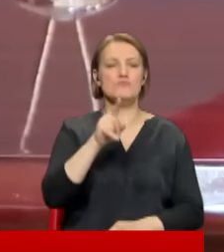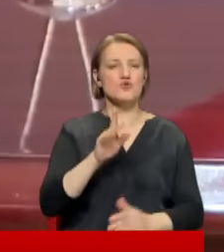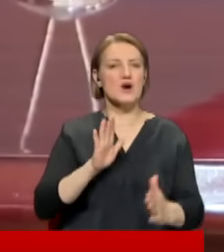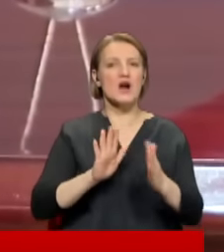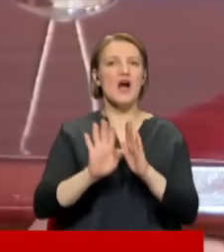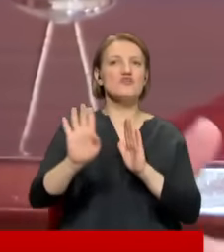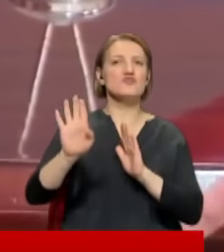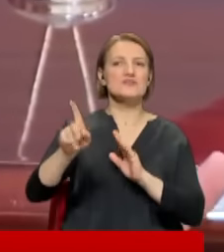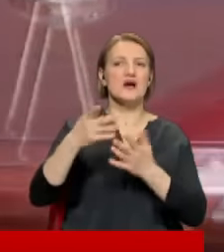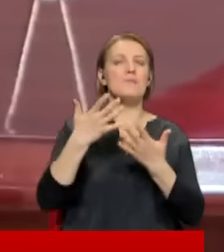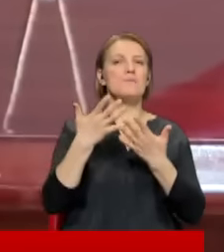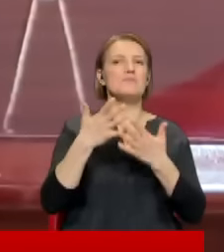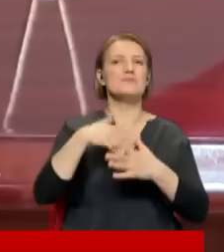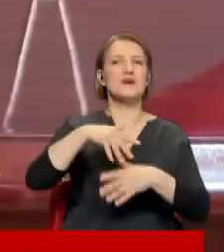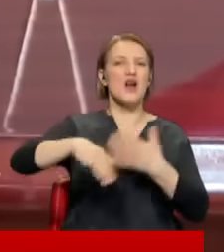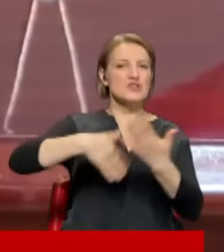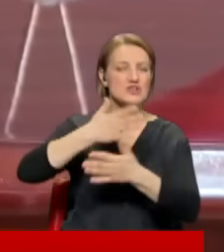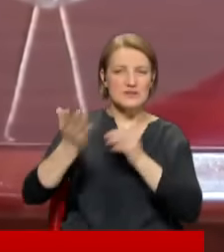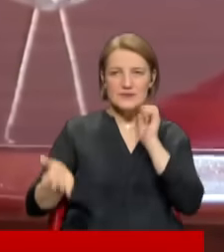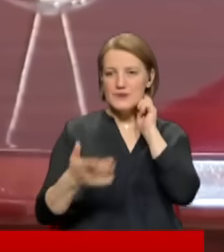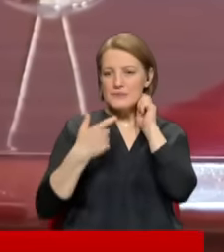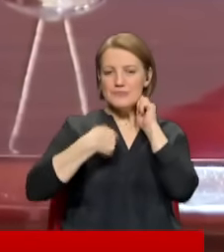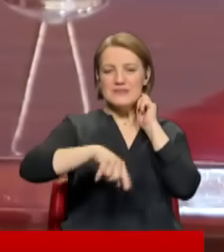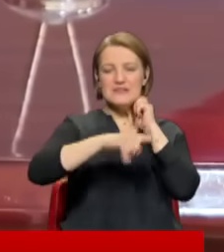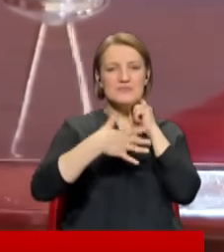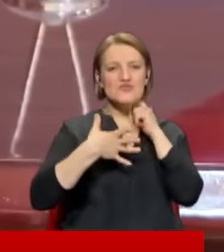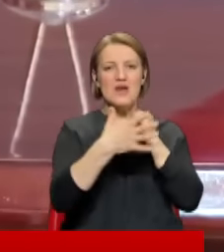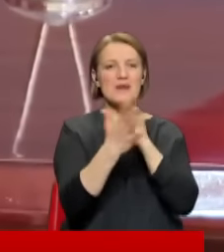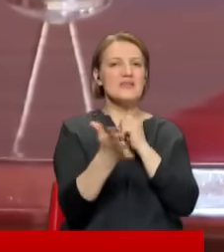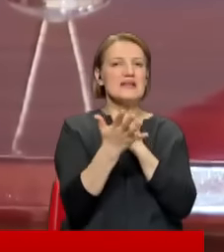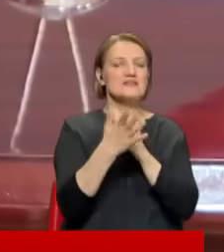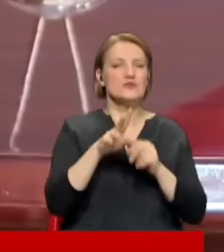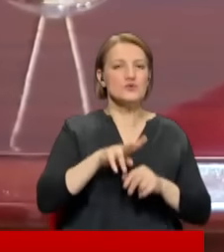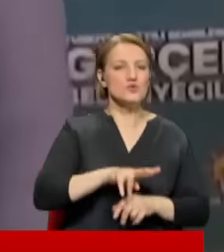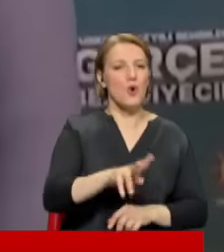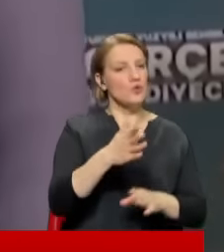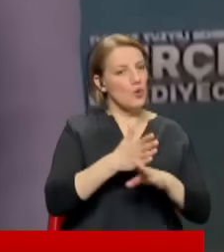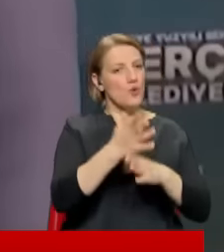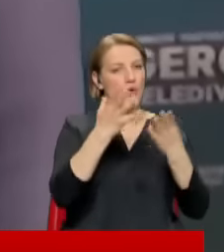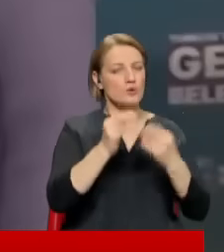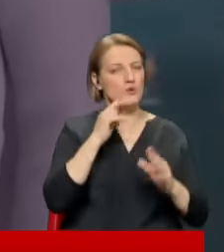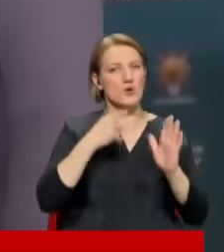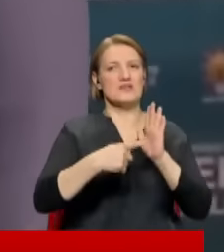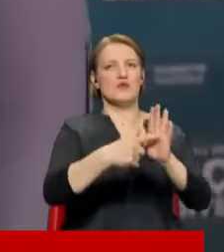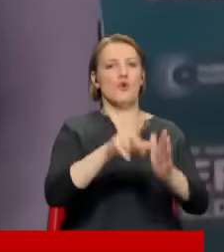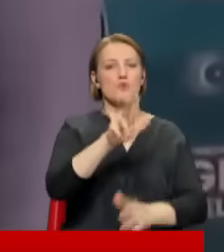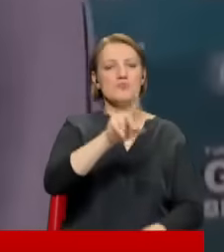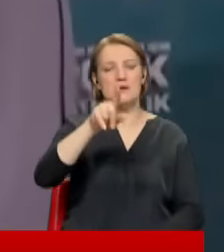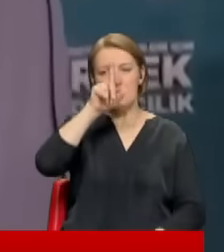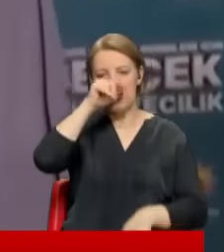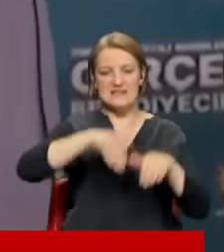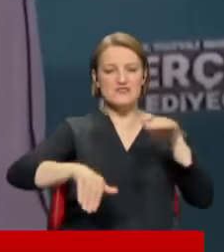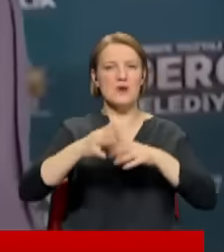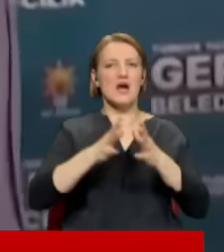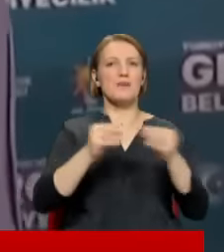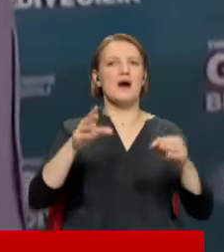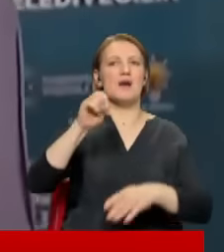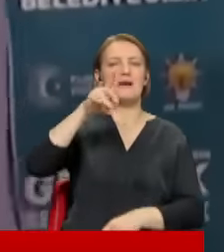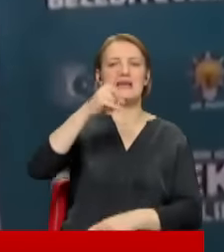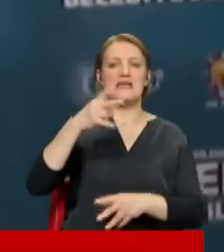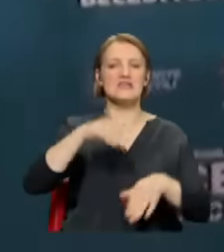karşı taraftaki dağınıklığı bizim tarafta işlerin ne kadar yolunda gittiğini gösteriyor. 31 Mart yerel seçimlerini kaybeden AK Parti